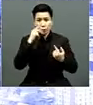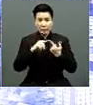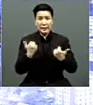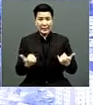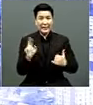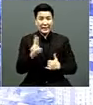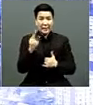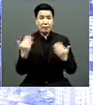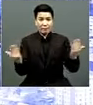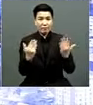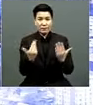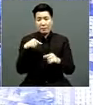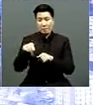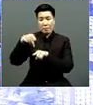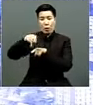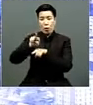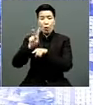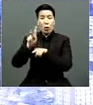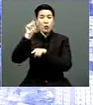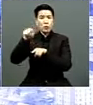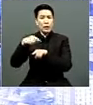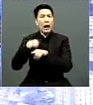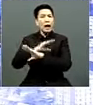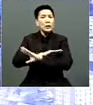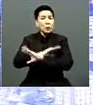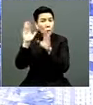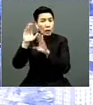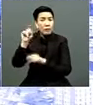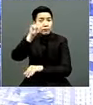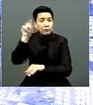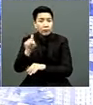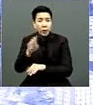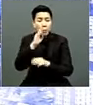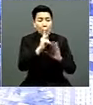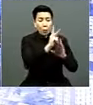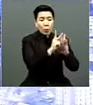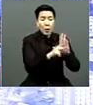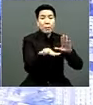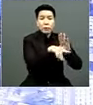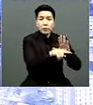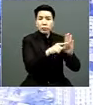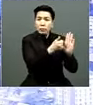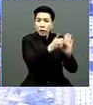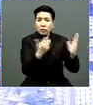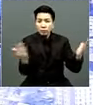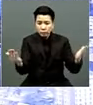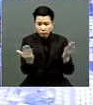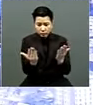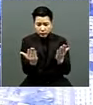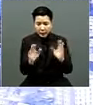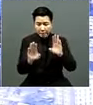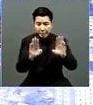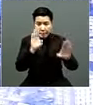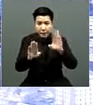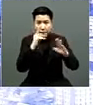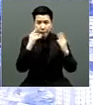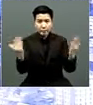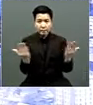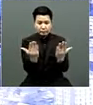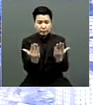ยู่นะฮะแต่หลายคนก็บอกว่ายกเลิกได้ไหมนะครับถ้ามีกฎหมายปกติก็ให้ไปศึกษามาแล้วเอาสองอย่างนี้มาเทียบเคียงกันนะ